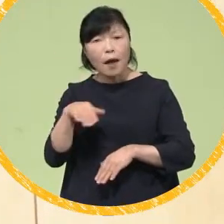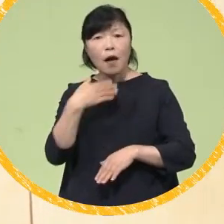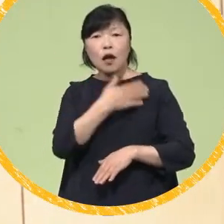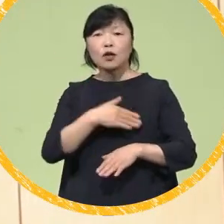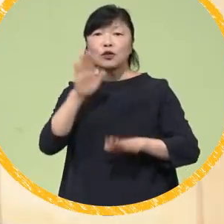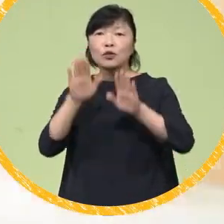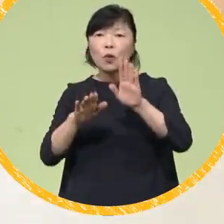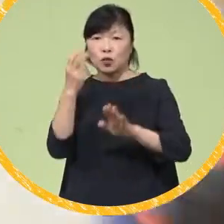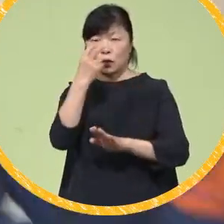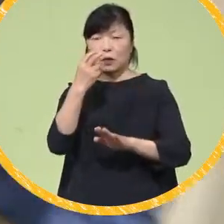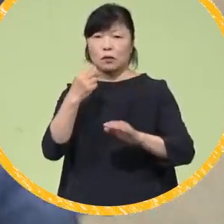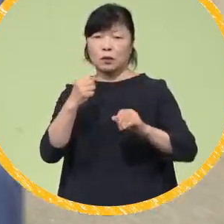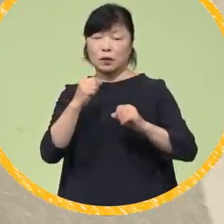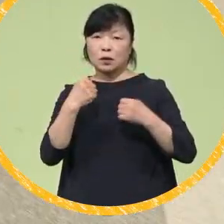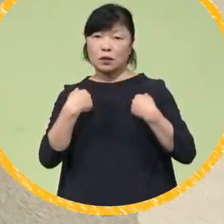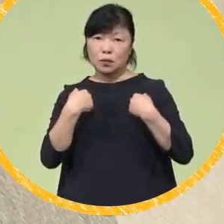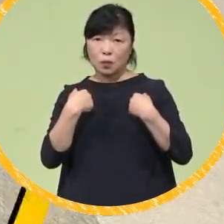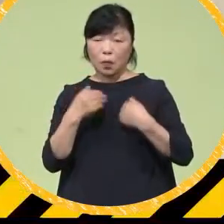確認をしましょう。 なるほど。